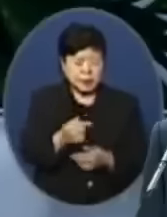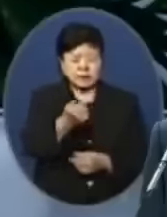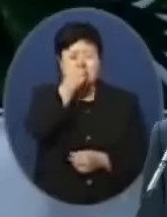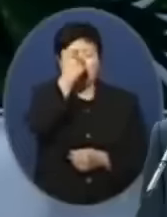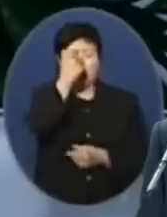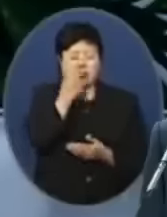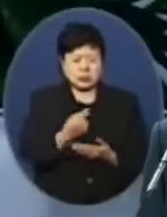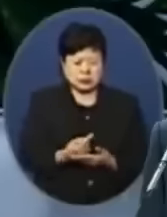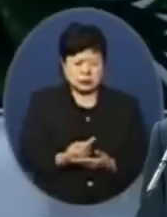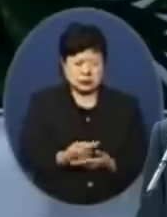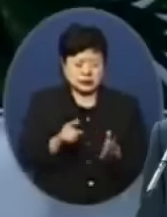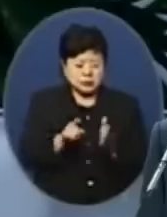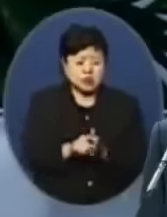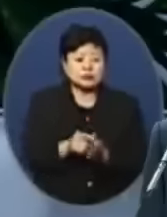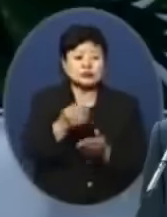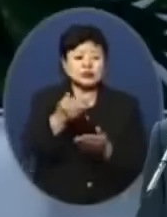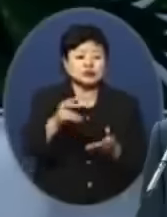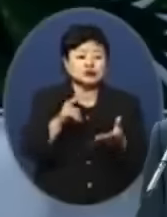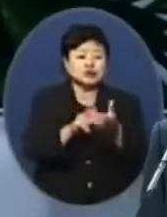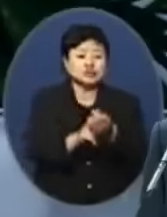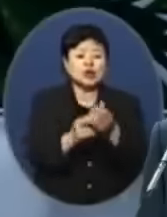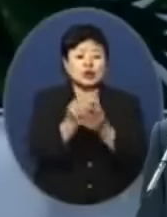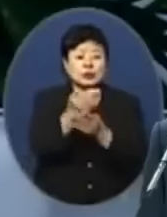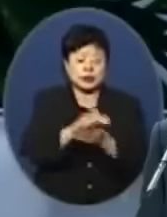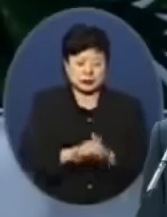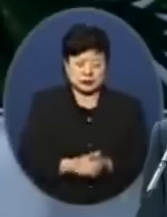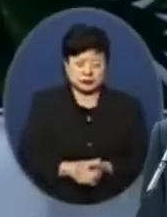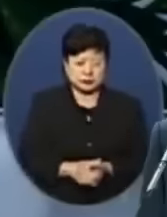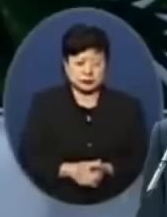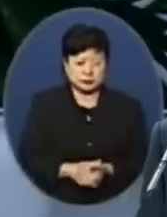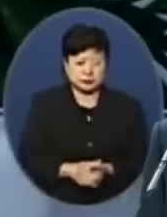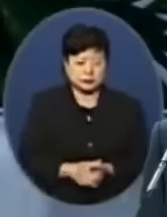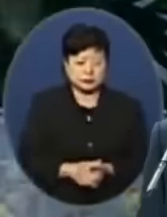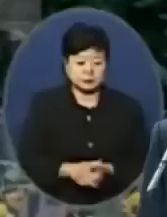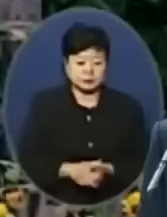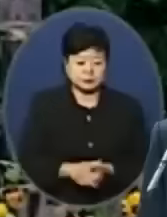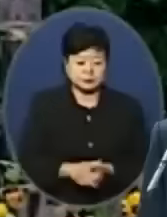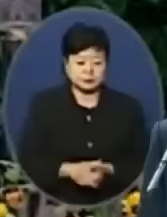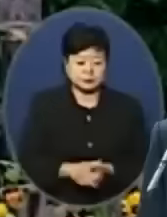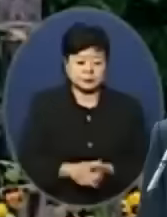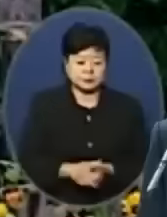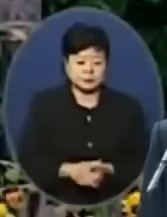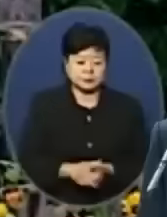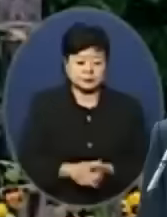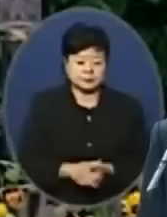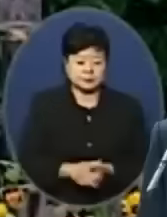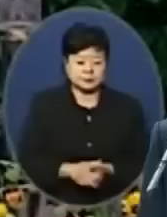마음속에 임하셔서 믿음을 주셔서 기적이 일어나게 해주시는 것입니다.